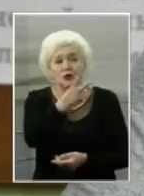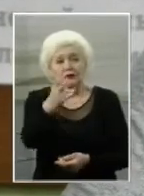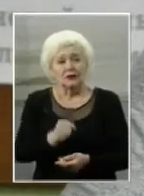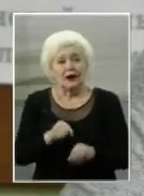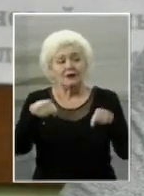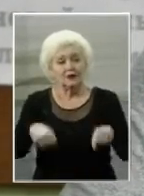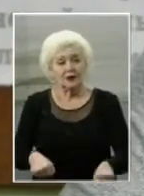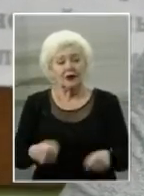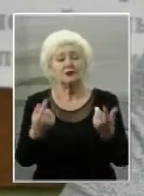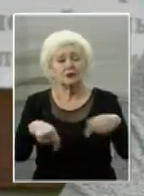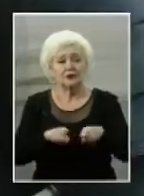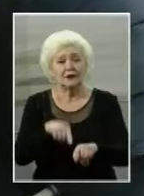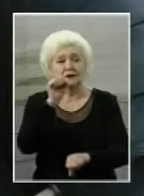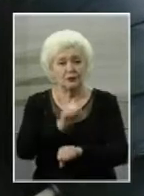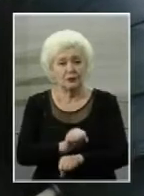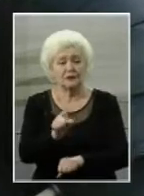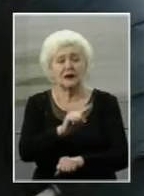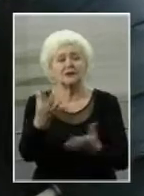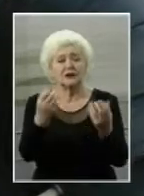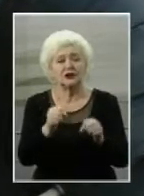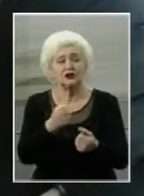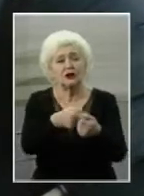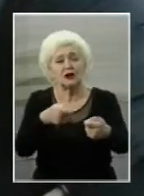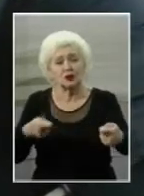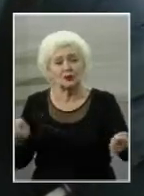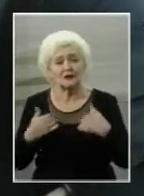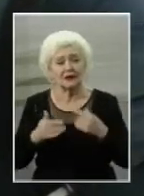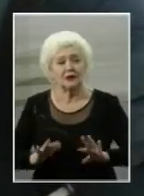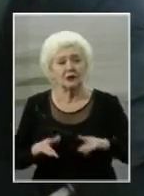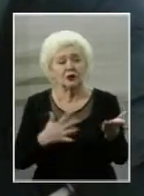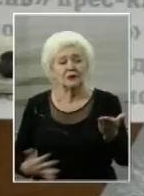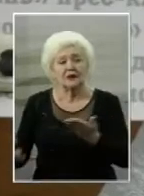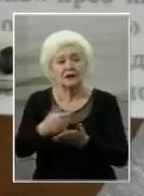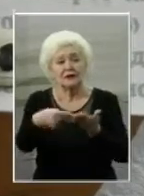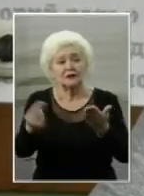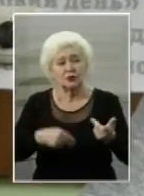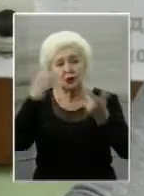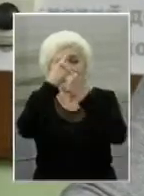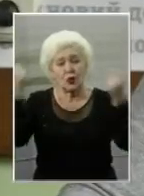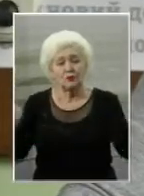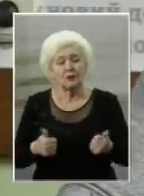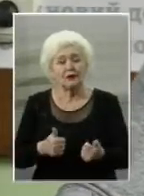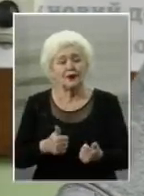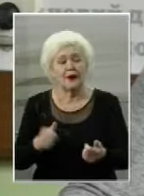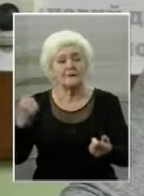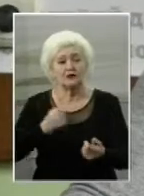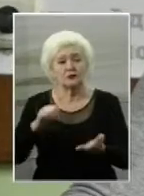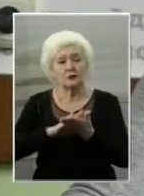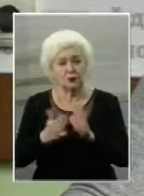це теж зупиняло людей. І ще тормозило наш процес збору підписів, це оголошений військовий стан.